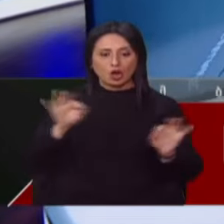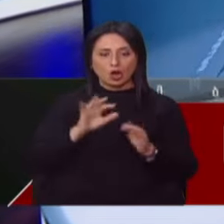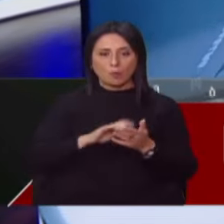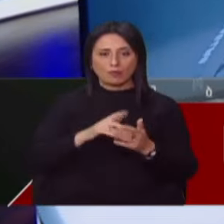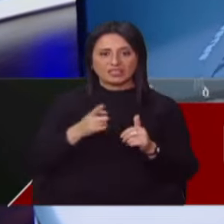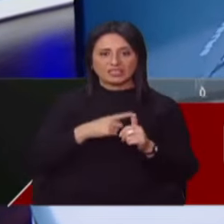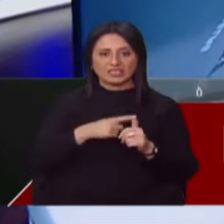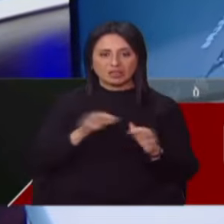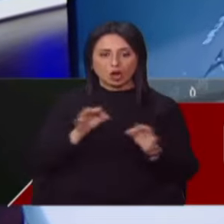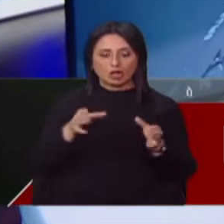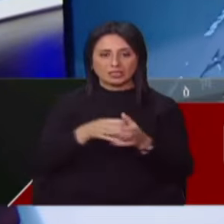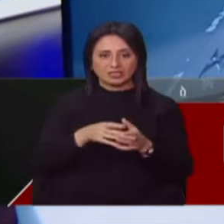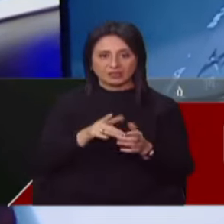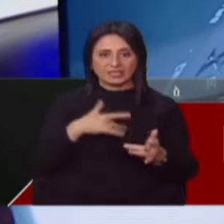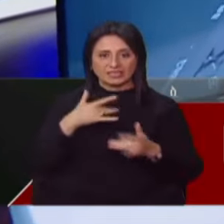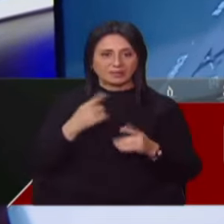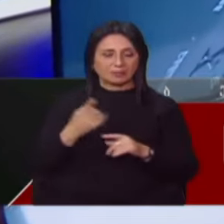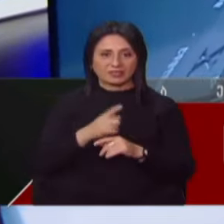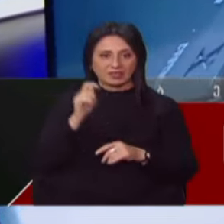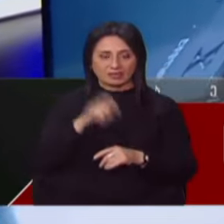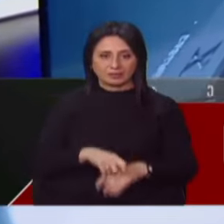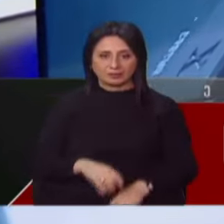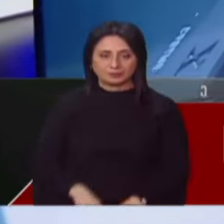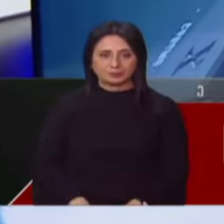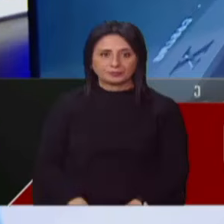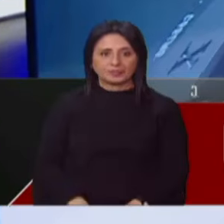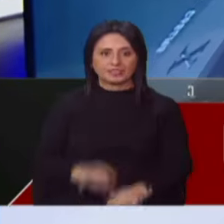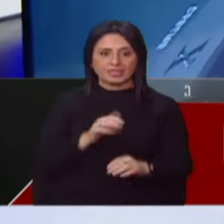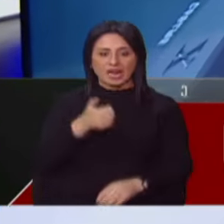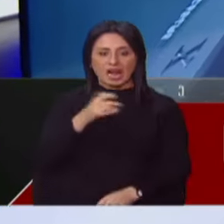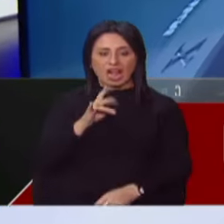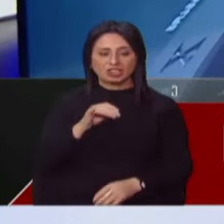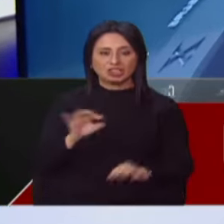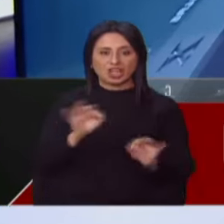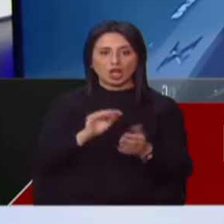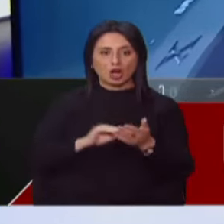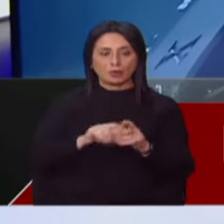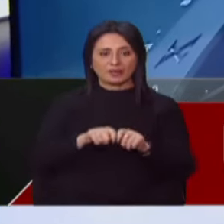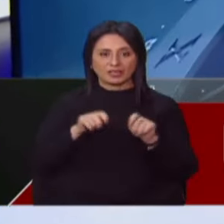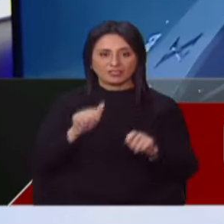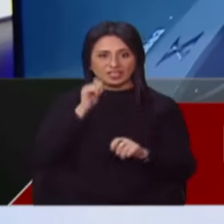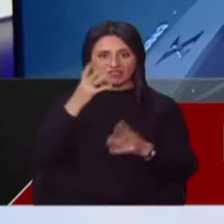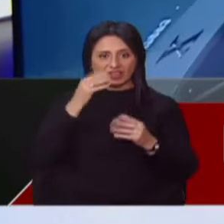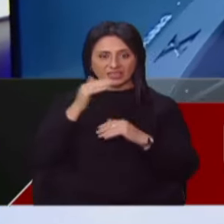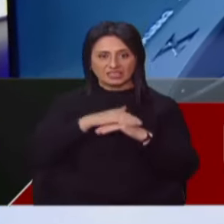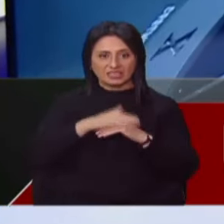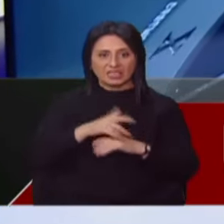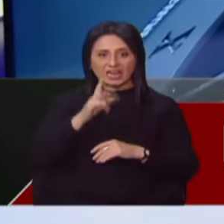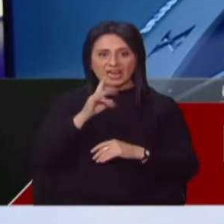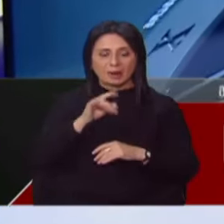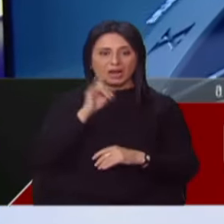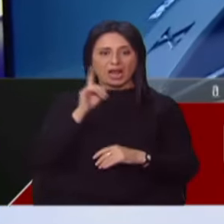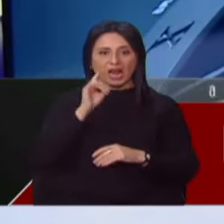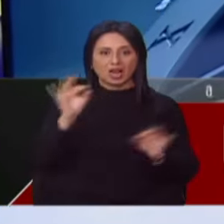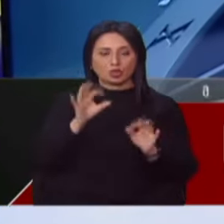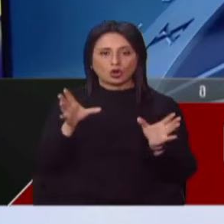კომპოზიტორის სახალობის ორკესტრთან ერთად სცენაზე პირველად წარდგება. Სწორედ გიაყანჩოლის კომპოზიციით გახსნის ხვალინდელ საღამოს გიდონ კრემერი